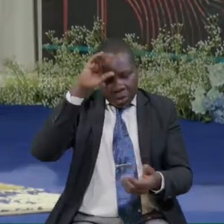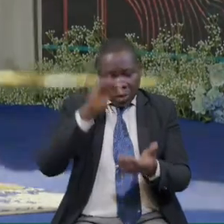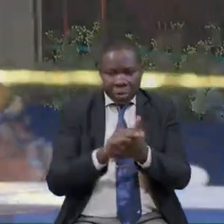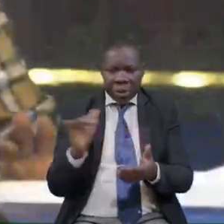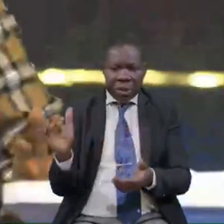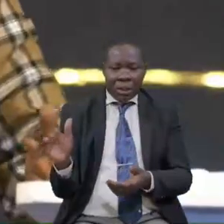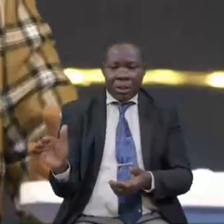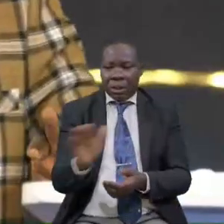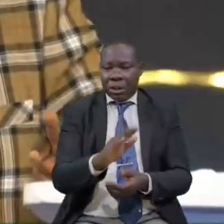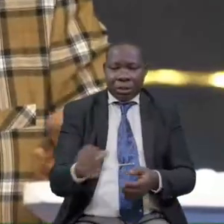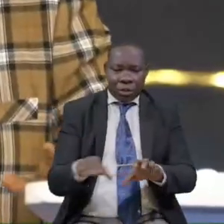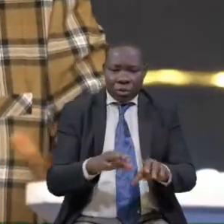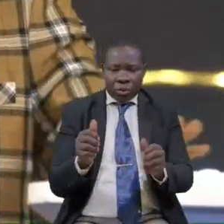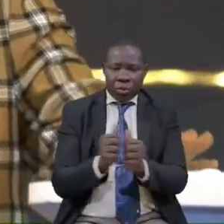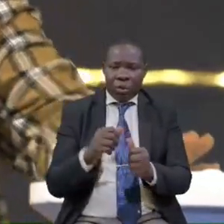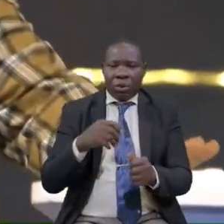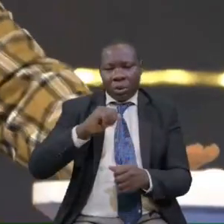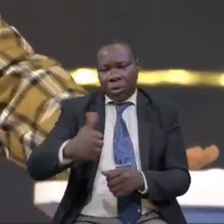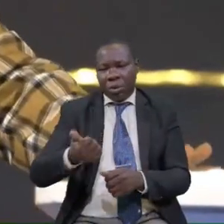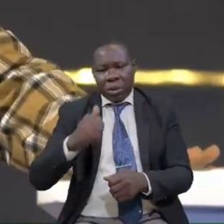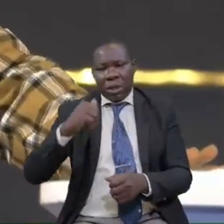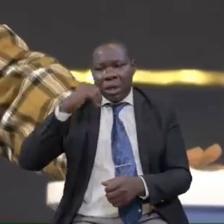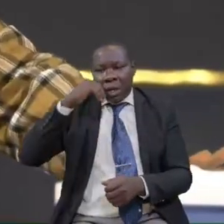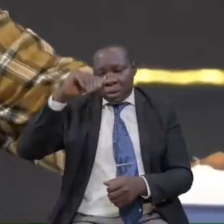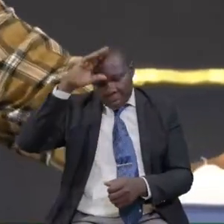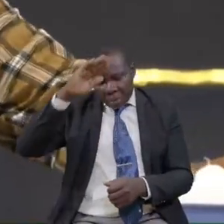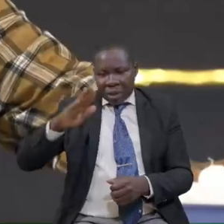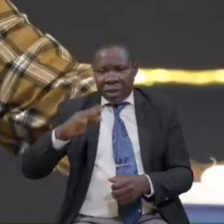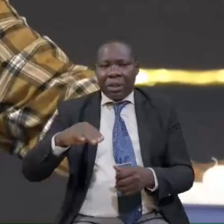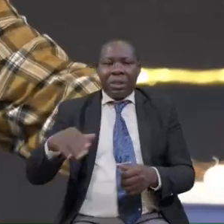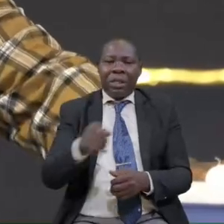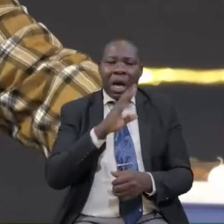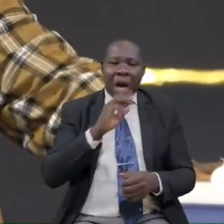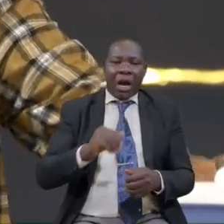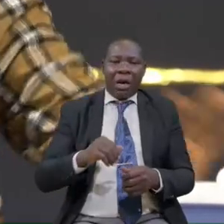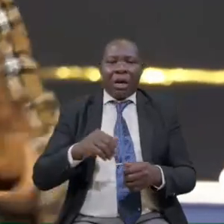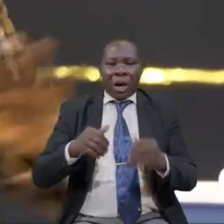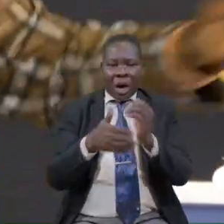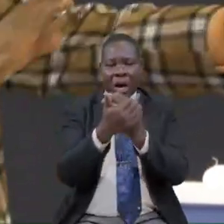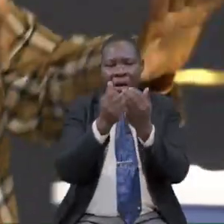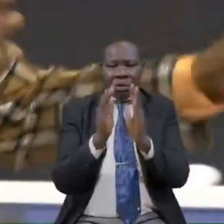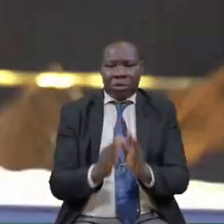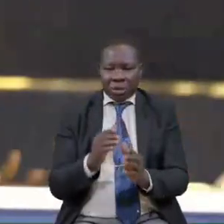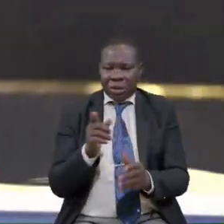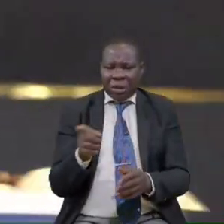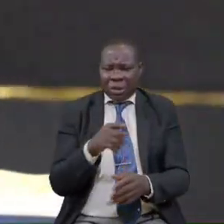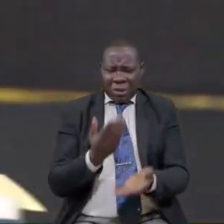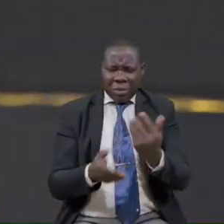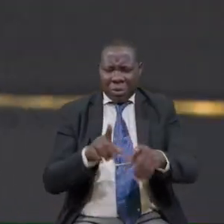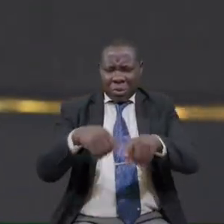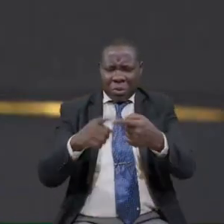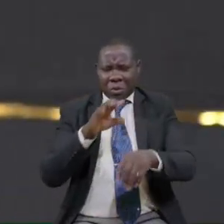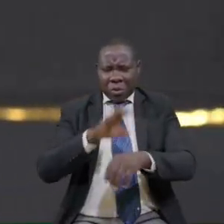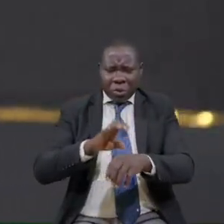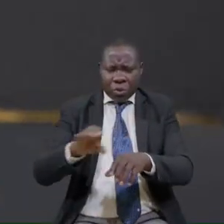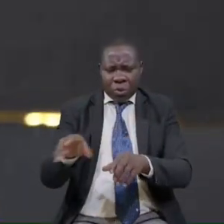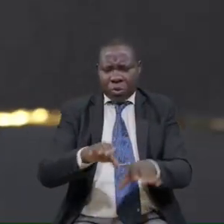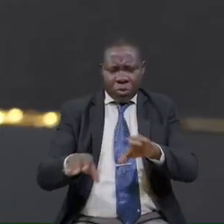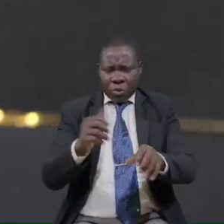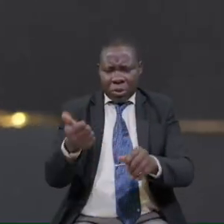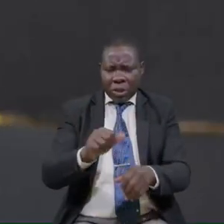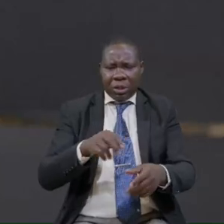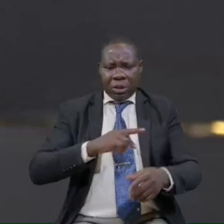époux, elles le font avec d'autres hommes. Ils sont des adultères, qu'ils soient, ou bien qu'elles soient à l'église, ou bien